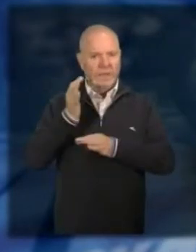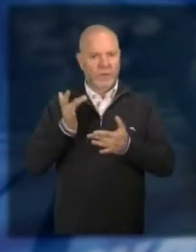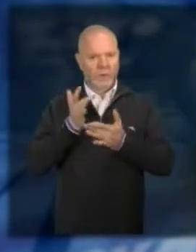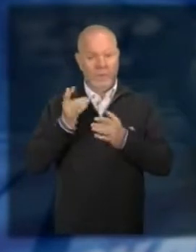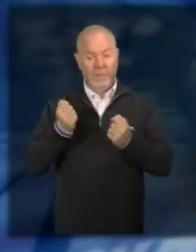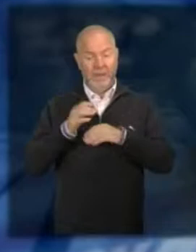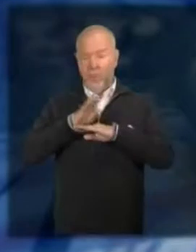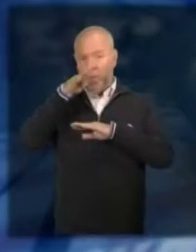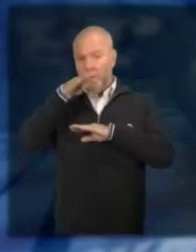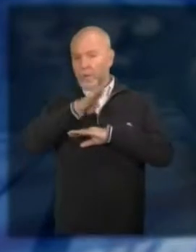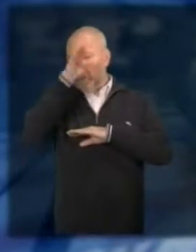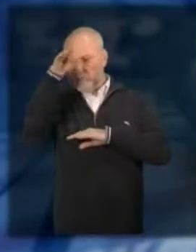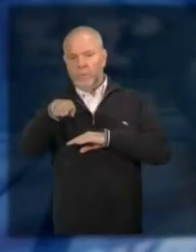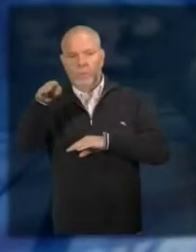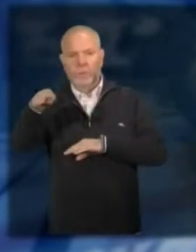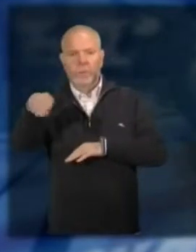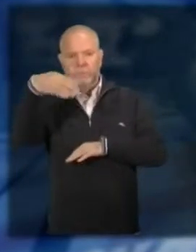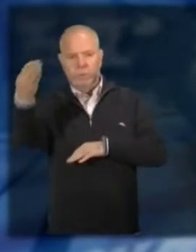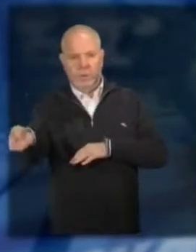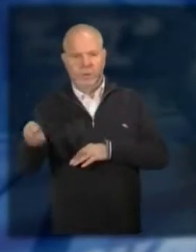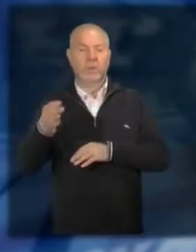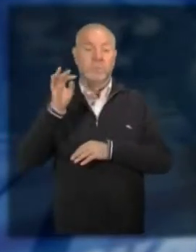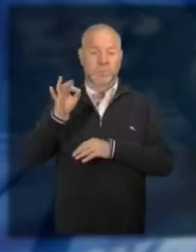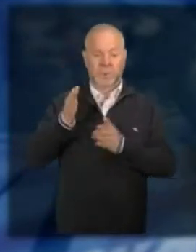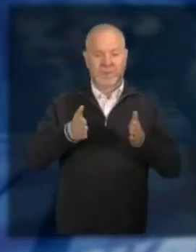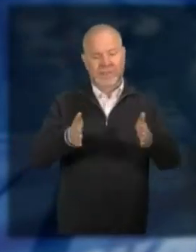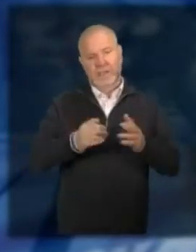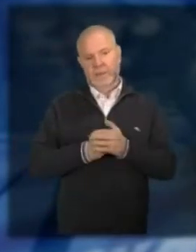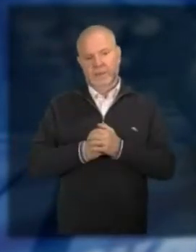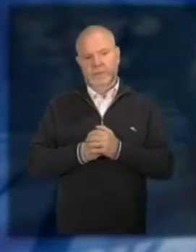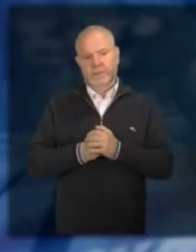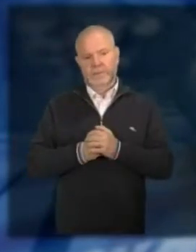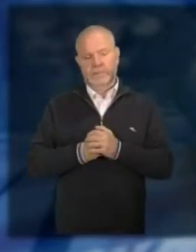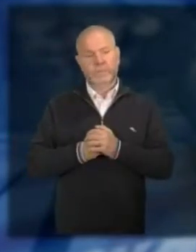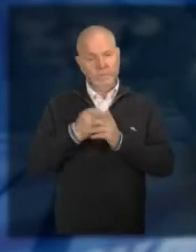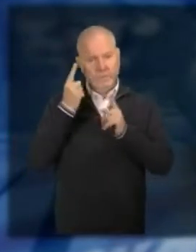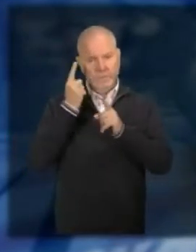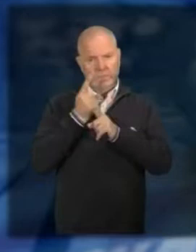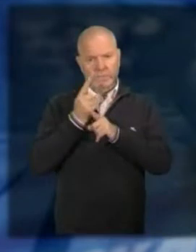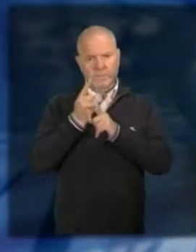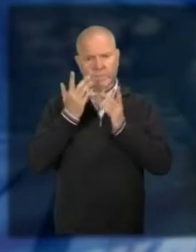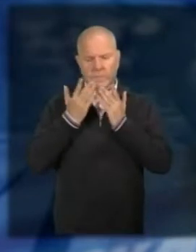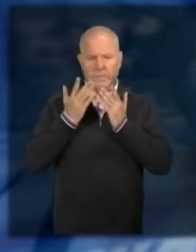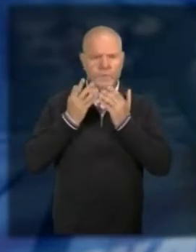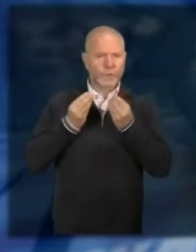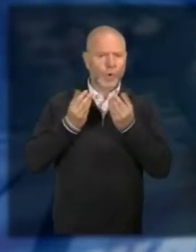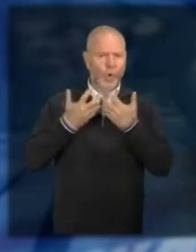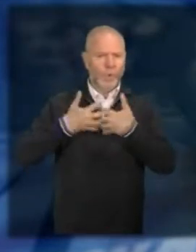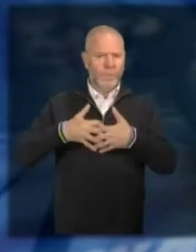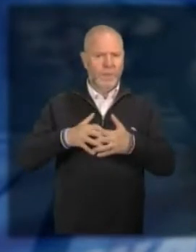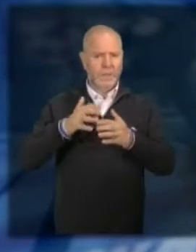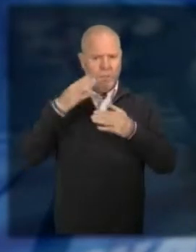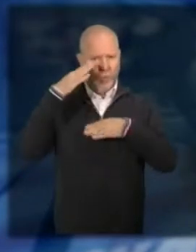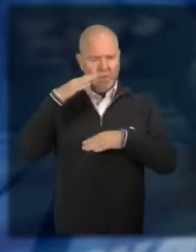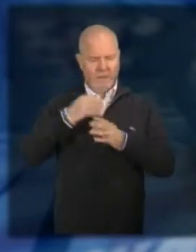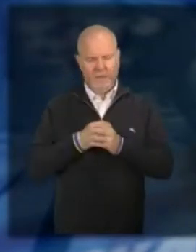di Raccheli ha urtato una Peugeot ed è finita nel prato a lato della strada. L'esatta dinamica è ancora al vaglio della polizia stradale di Verbania, ma